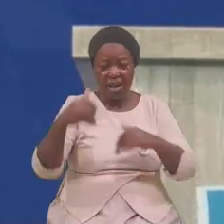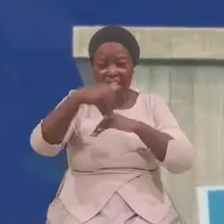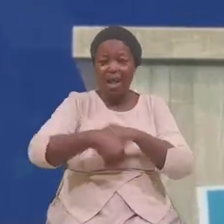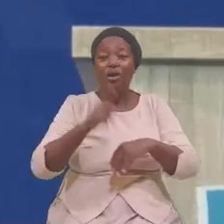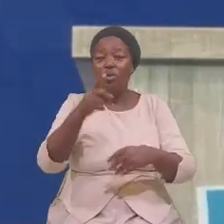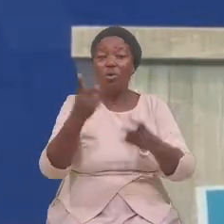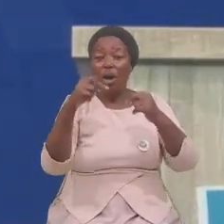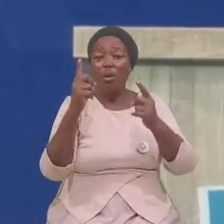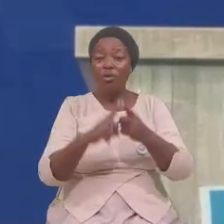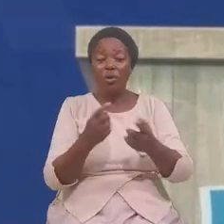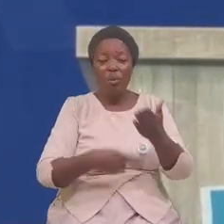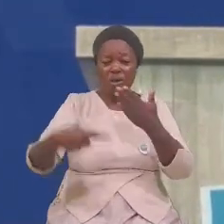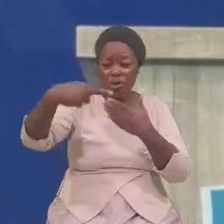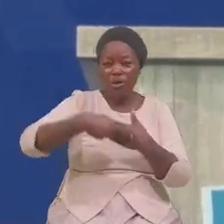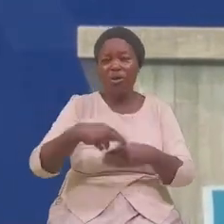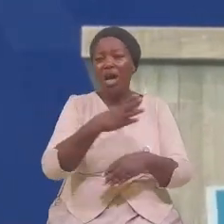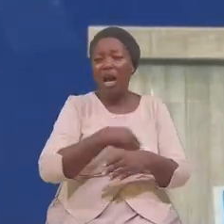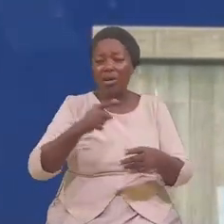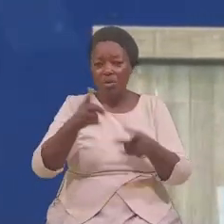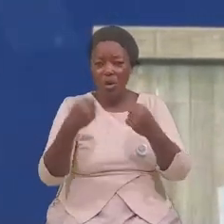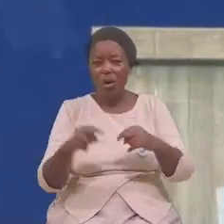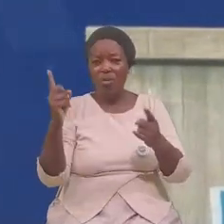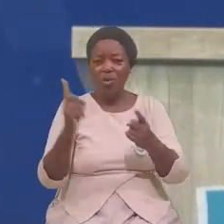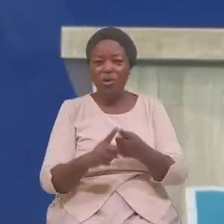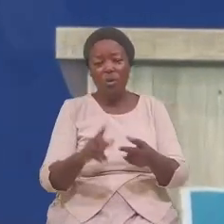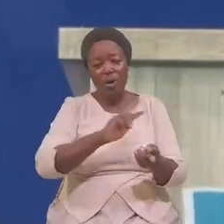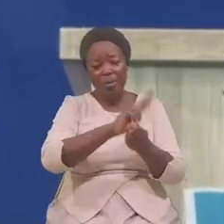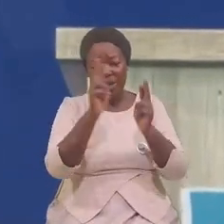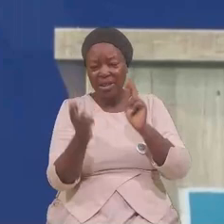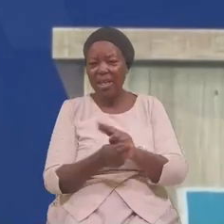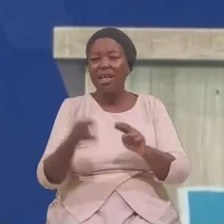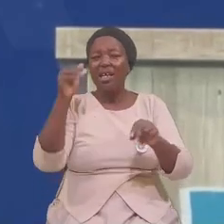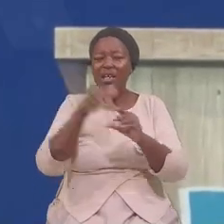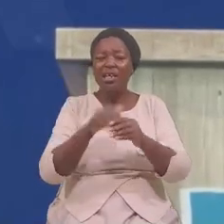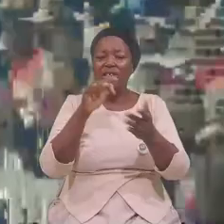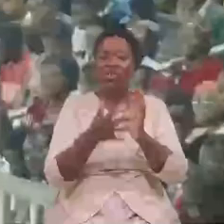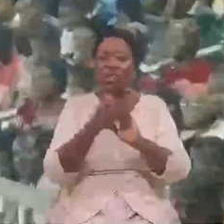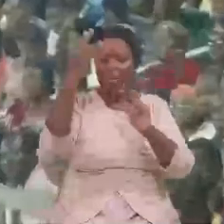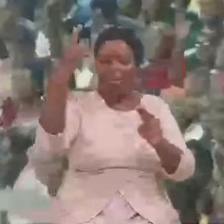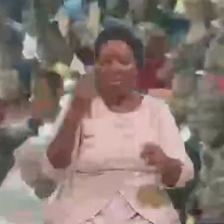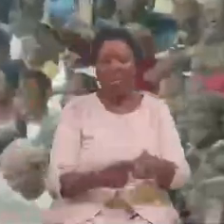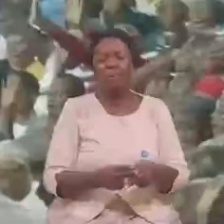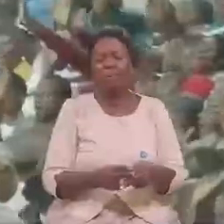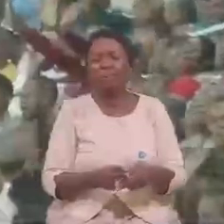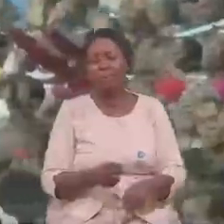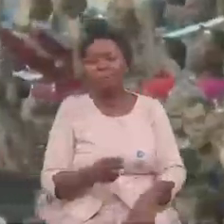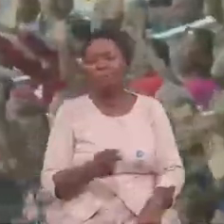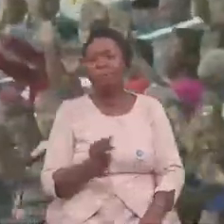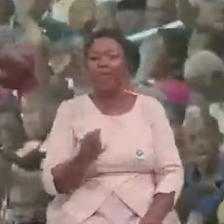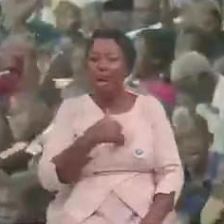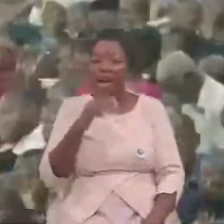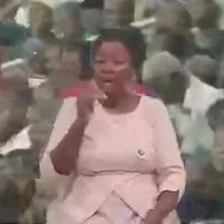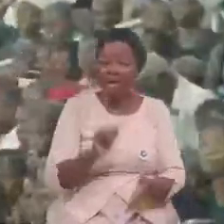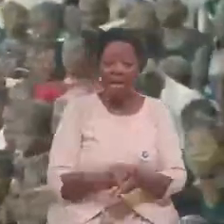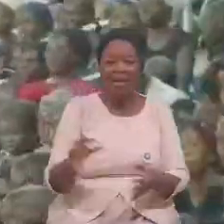venu à la restauration et tu es venu à la repentance au nom de Jésus. Et cet esprit